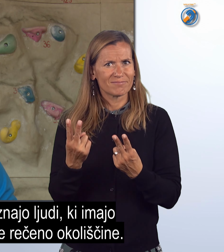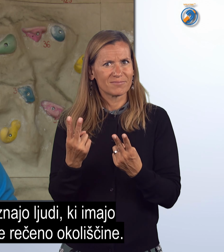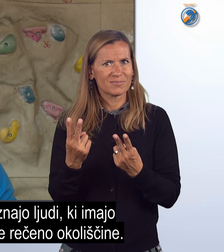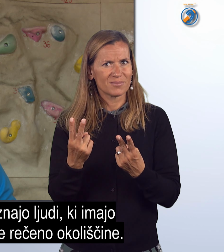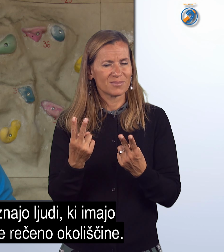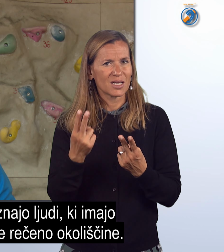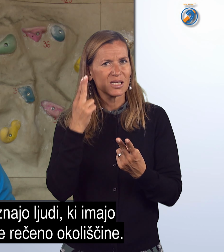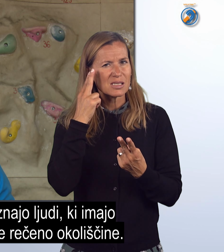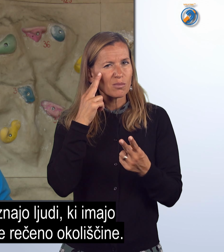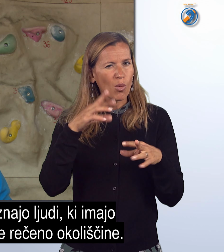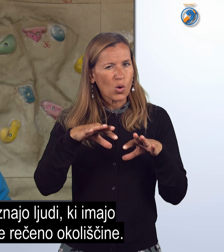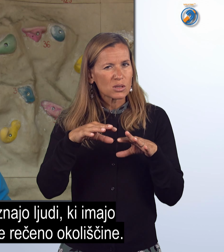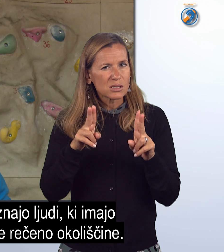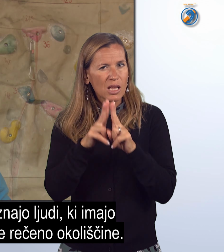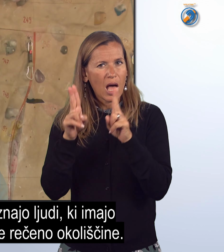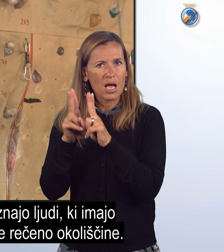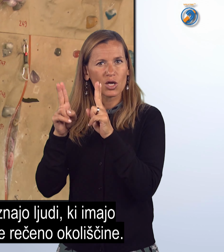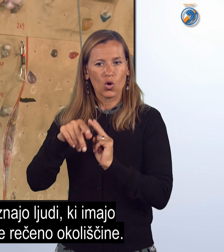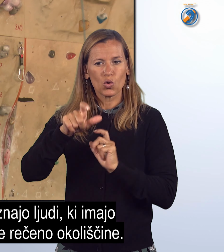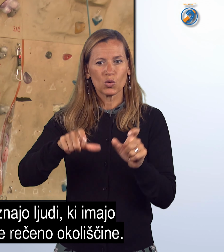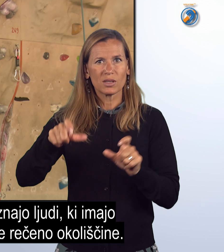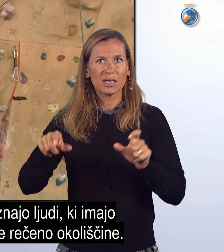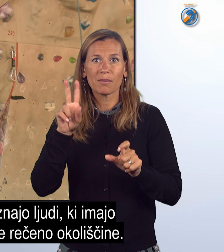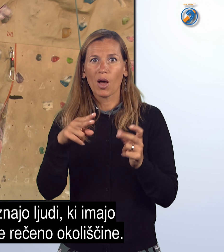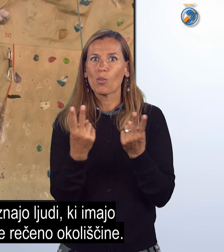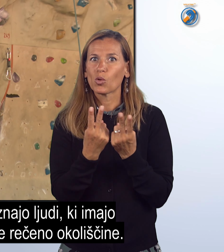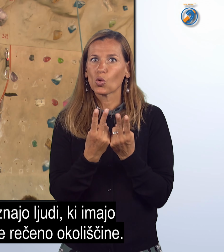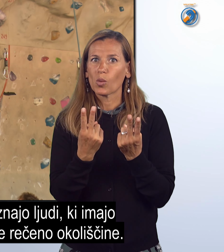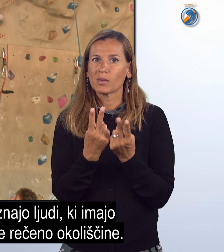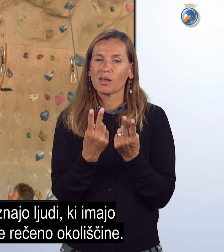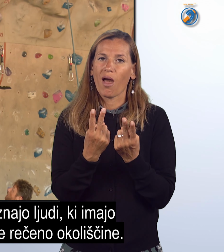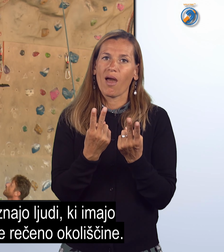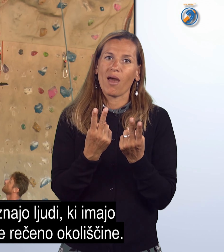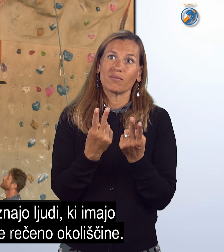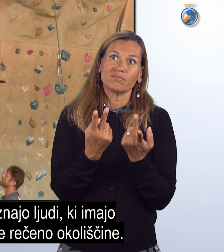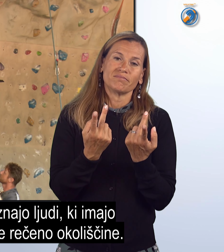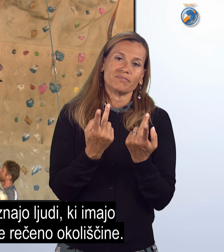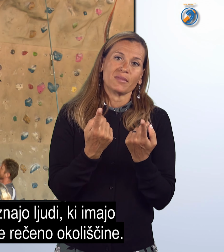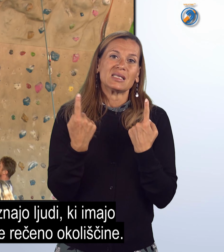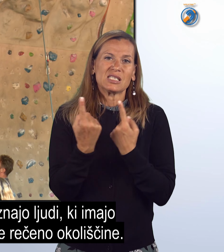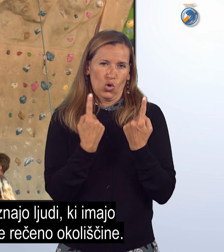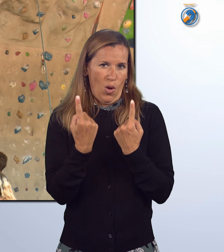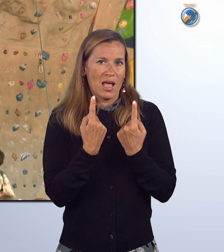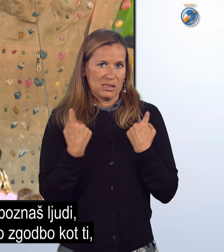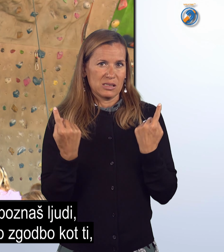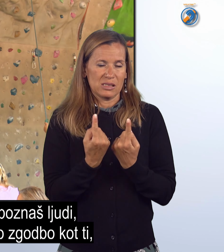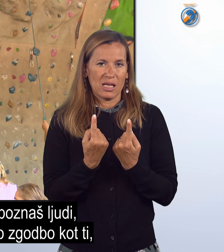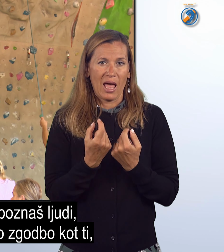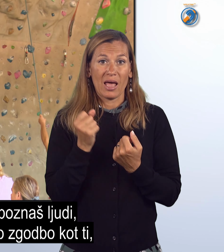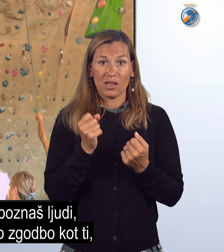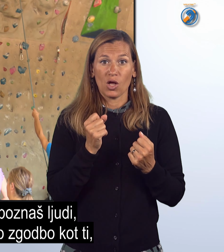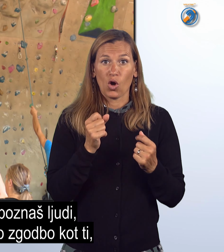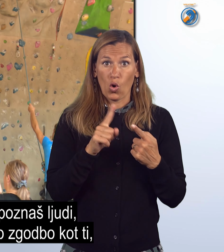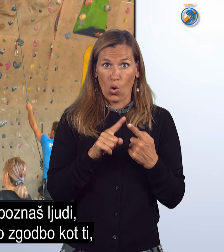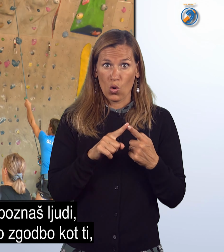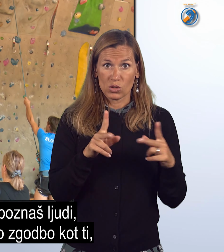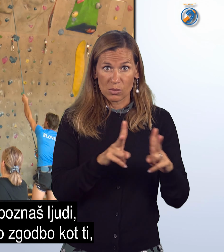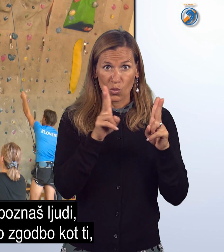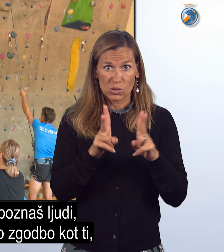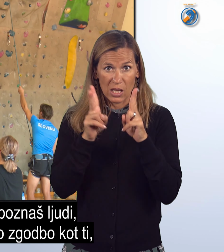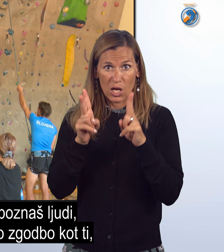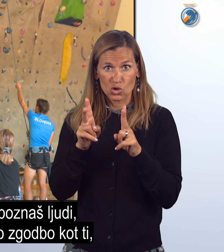ljudi, ki imajo podobne, recimo temu problemu, ali pa boljše rečeno okoliščine. In s tem, ko